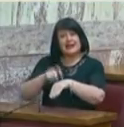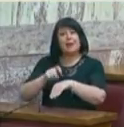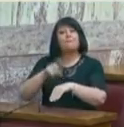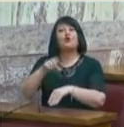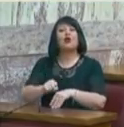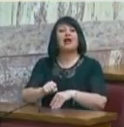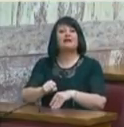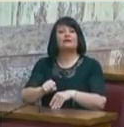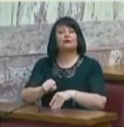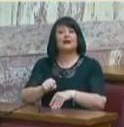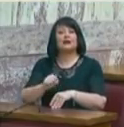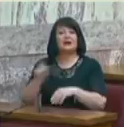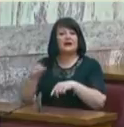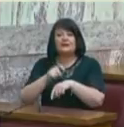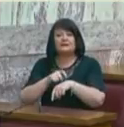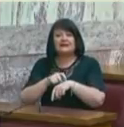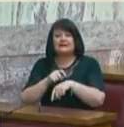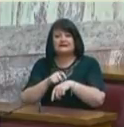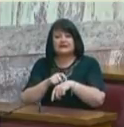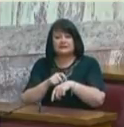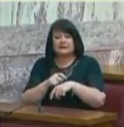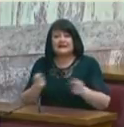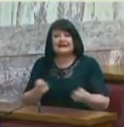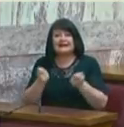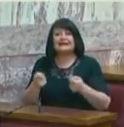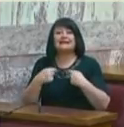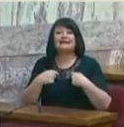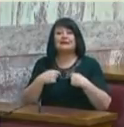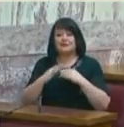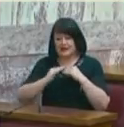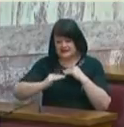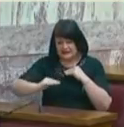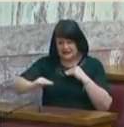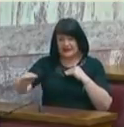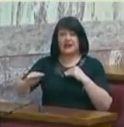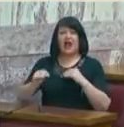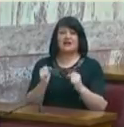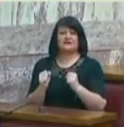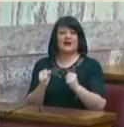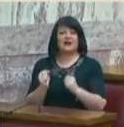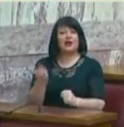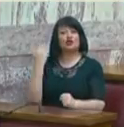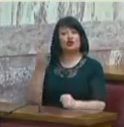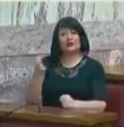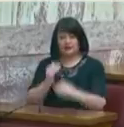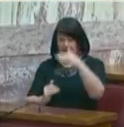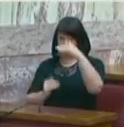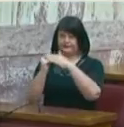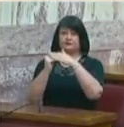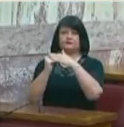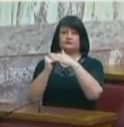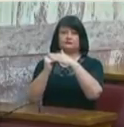αυτό που σήμερα αποτελεί το δικό μας πάτωμα, για σας τότε ήταν ταβάνι, αλλά και άπιαστος